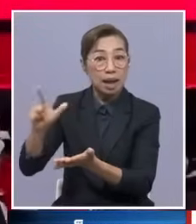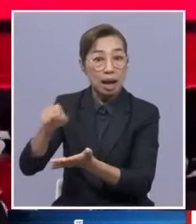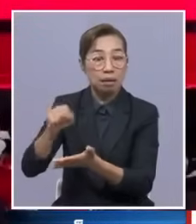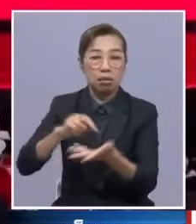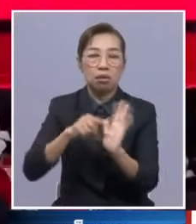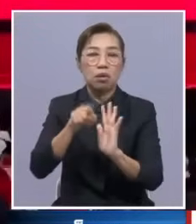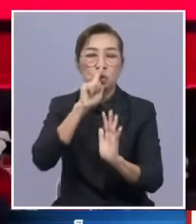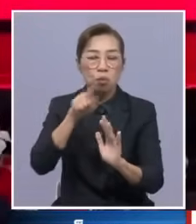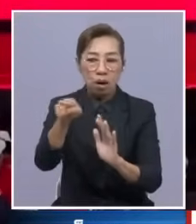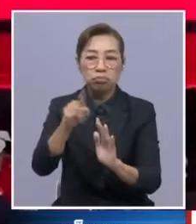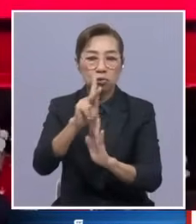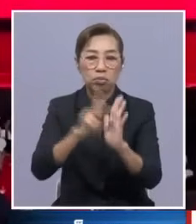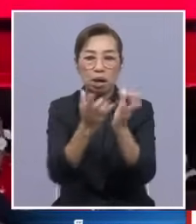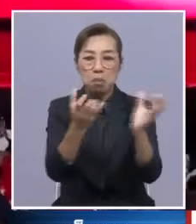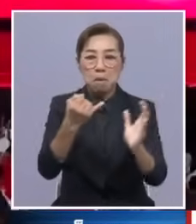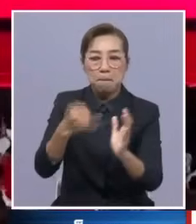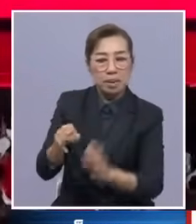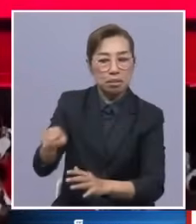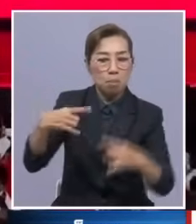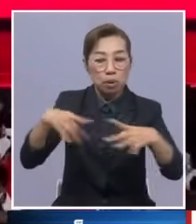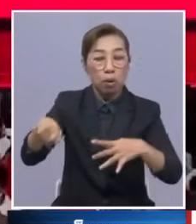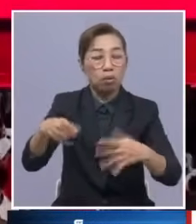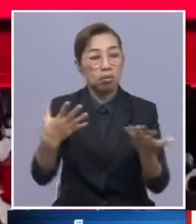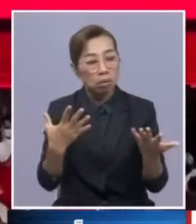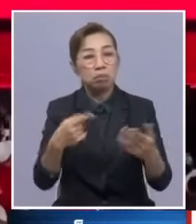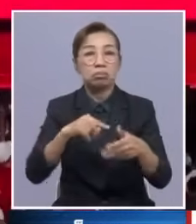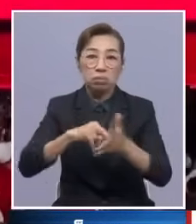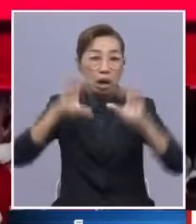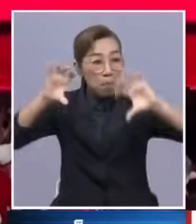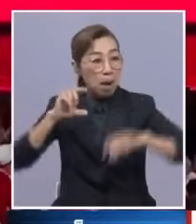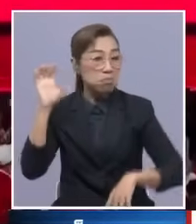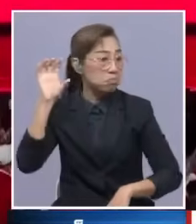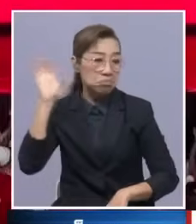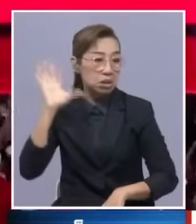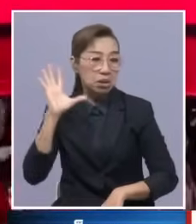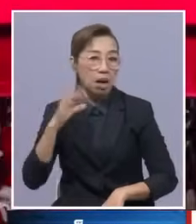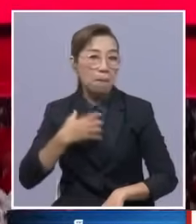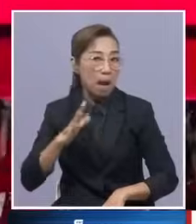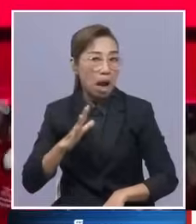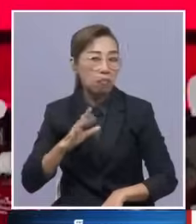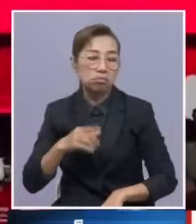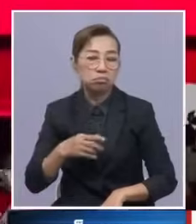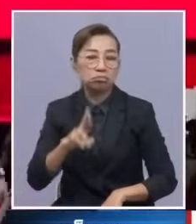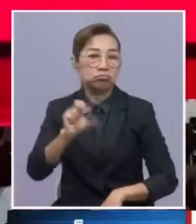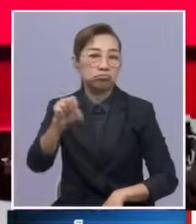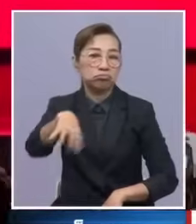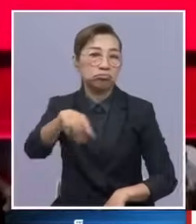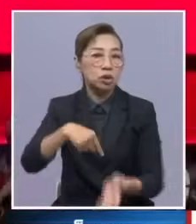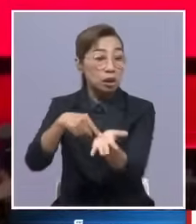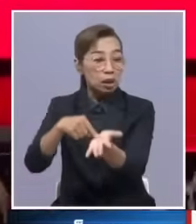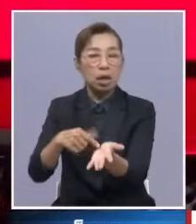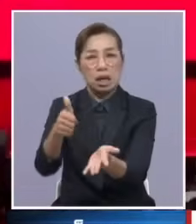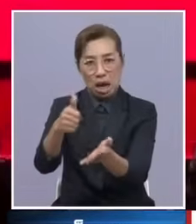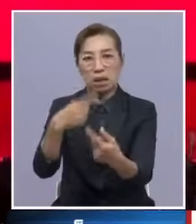าไม่ได้สามารถบังคับรัฐบาลได้เป็นเหมือนคนให้คำปรึกษ า แต่ถ้ารัฐบาลไม่เชื่อเนี่ยต้องหาเหตุผลมาด้วยนะ ใช่ค่ะทีนี้คุณผู้ช